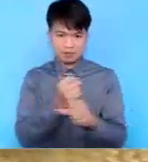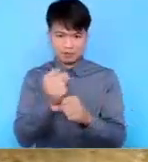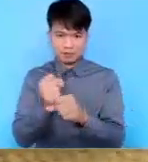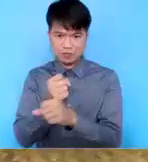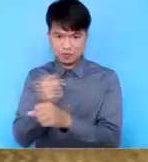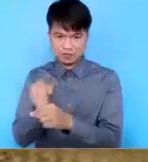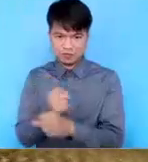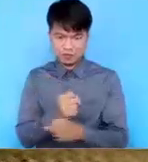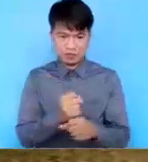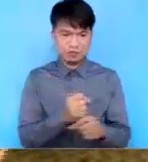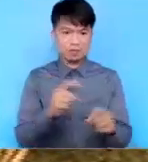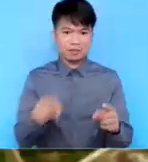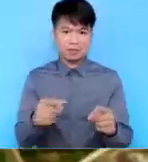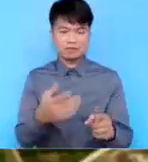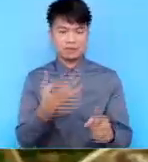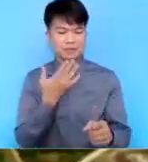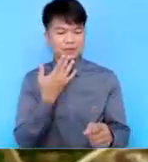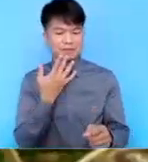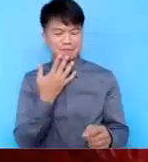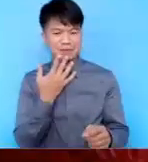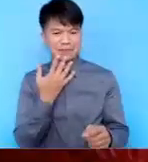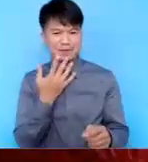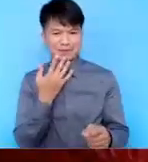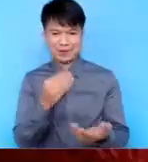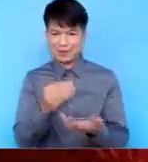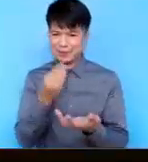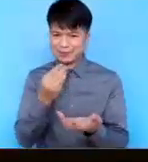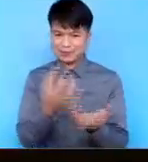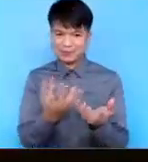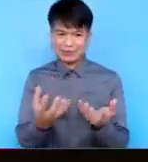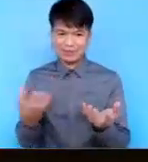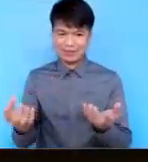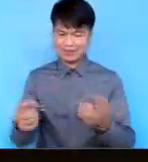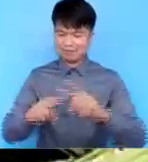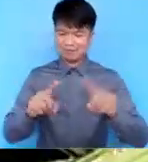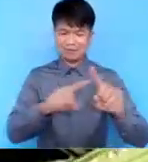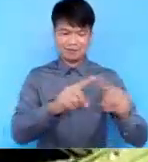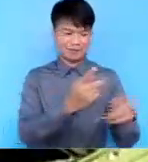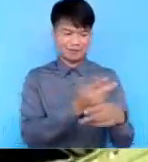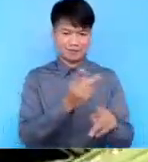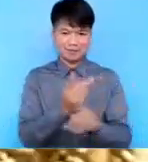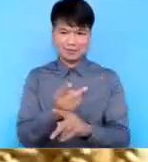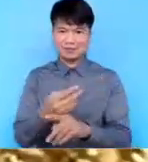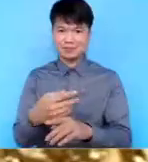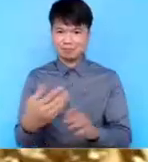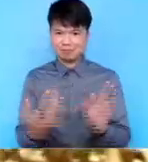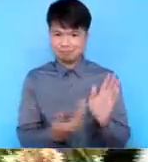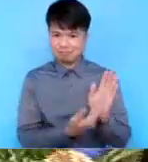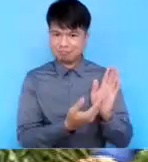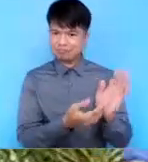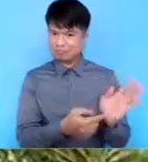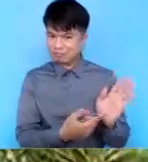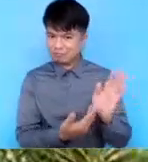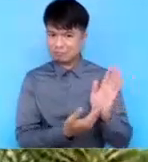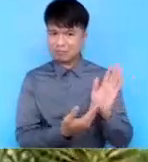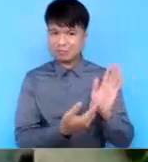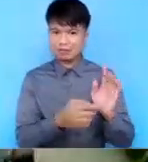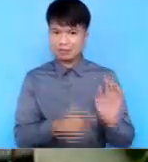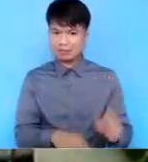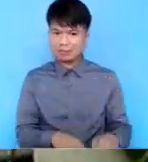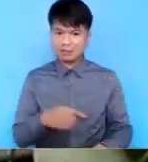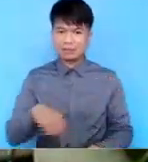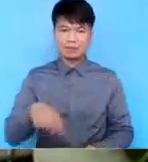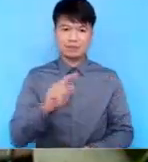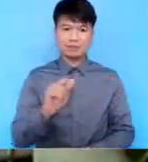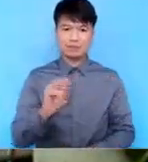Mga nakakatakam na kakanin. At kung ano-ano pang produkto na ipinagmamalaki ng Tanay sa Rizal ang bida sa